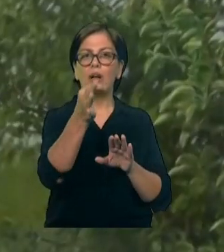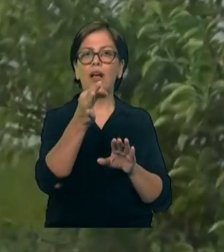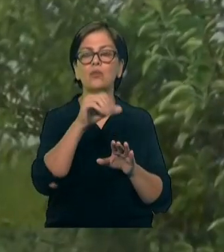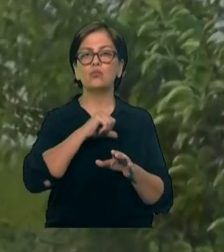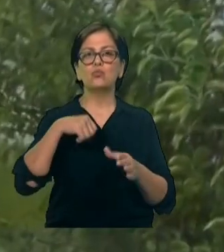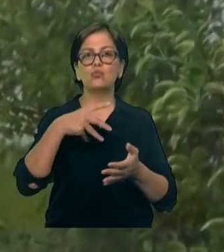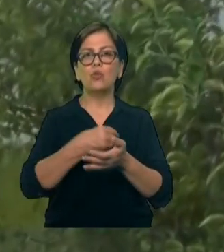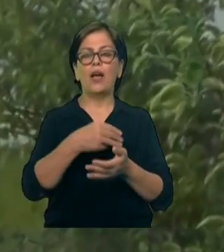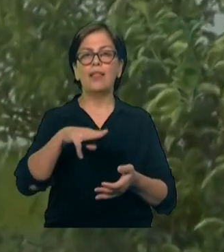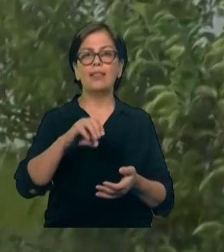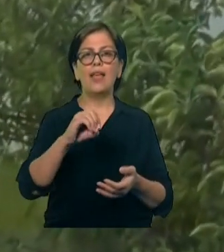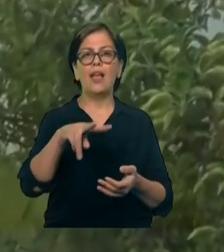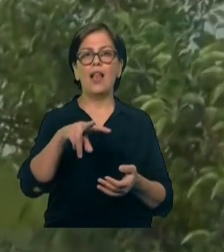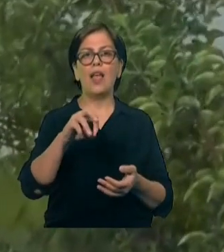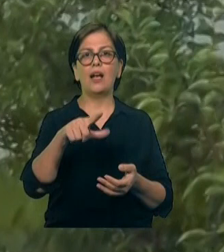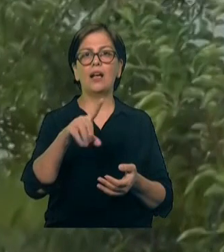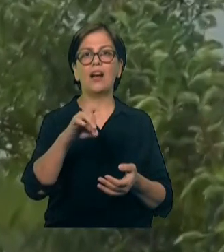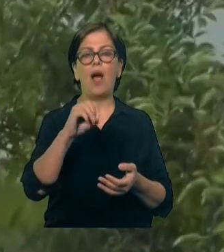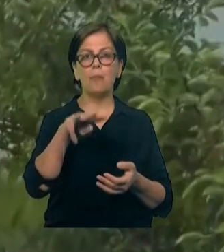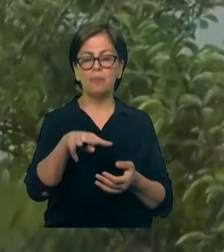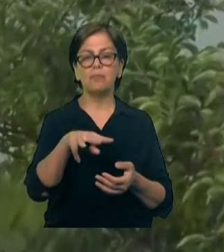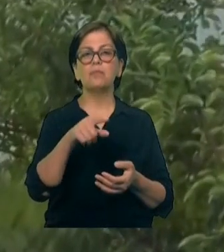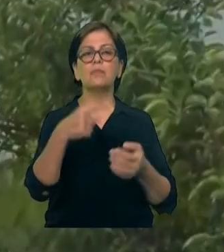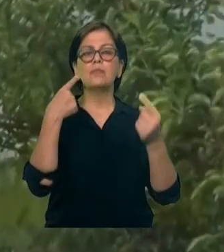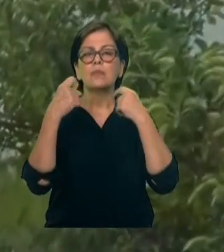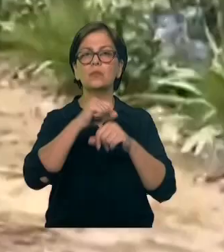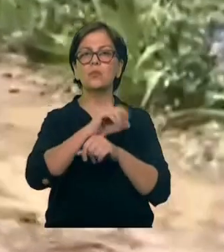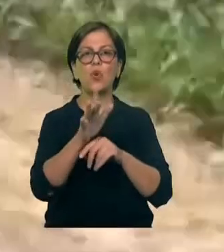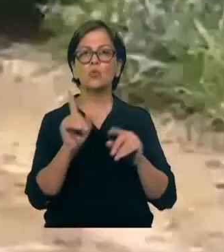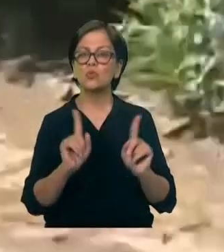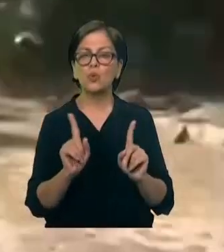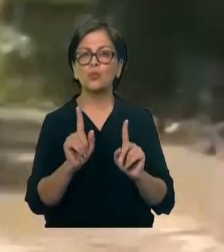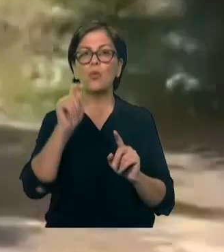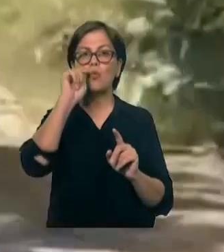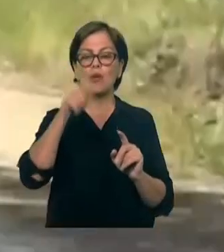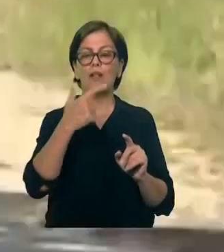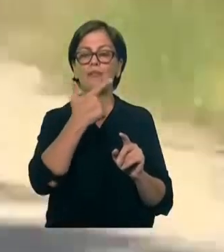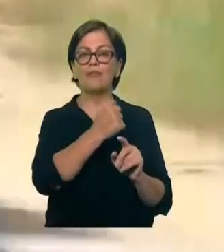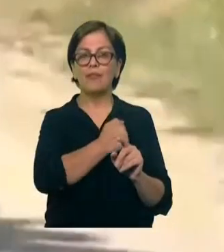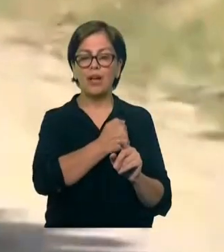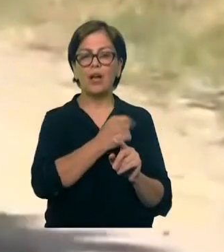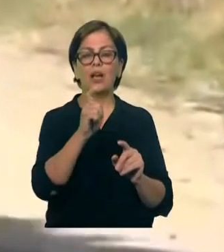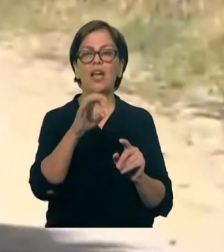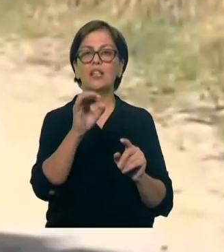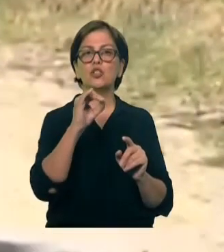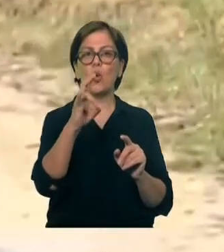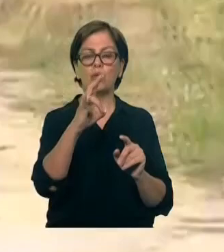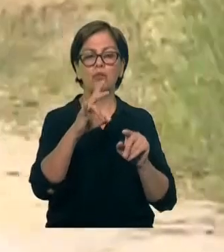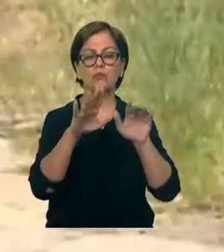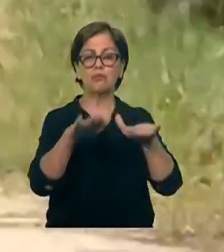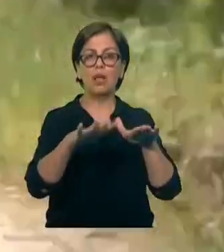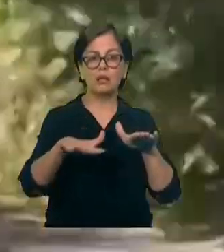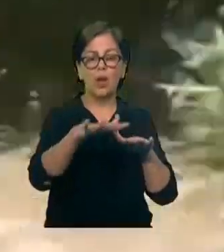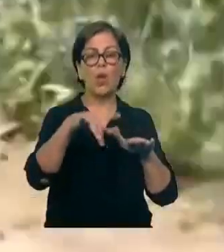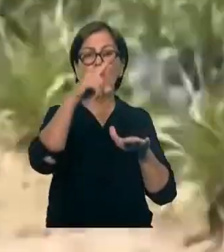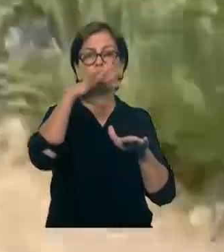Telegramda yazıb. Kaxovka qoşunların əməliyyat qrupunun yaydığı məlumatda isə bildirilib ki, Ukrayna ordusu Xerson vilayətində Rusiya işğalçılarının